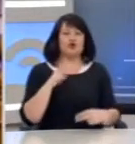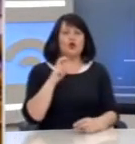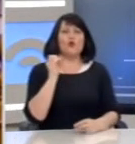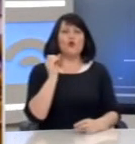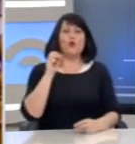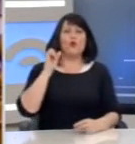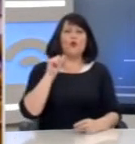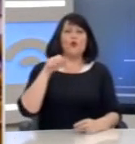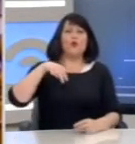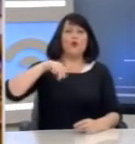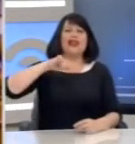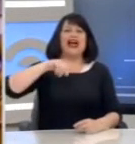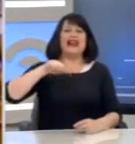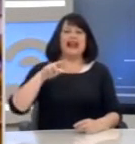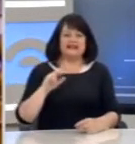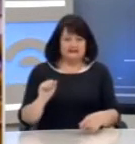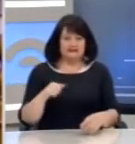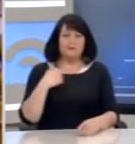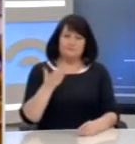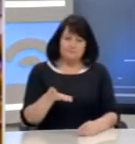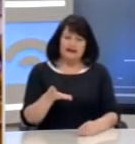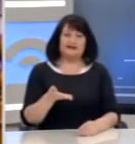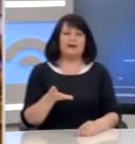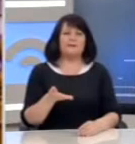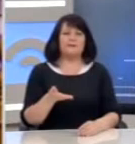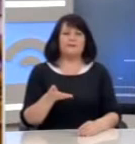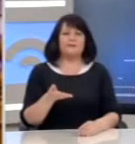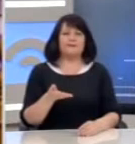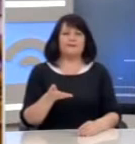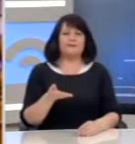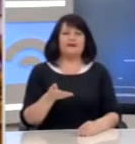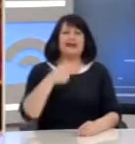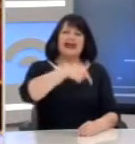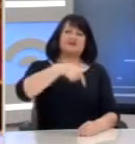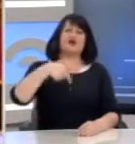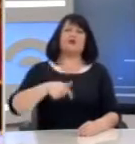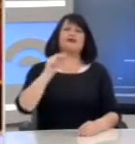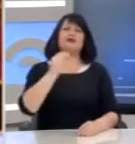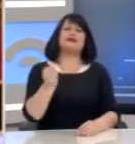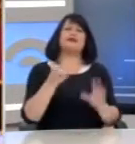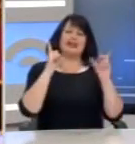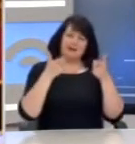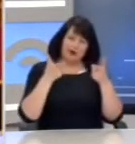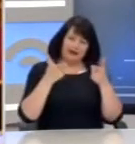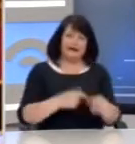και ύστερα ο κύριος Γεράσιμος Γιακουμάτος. Επιτέλους,